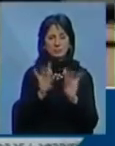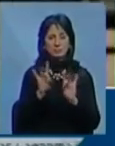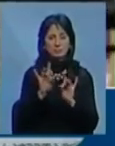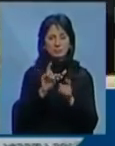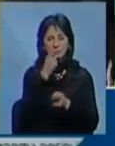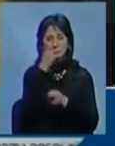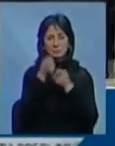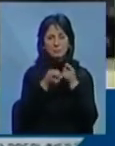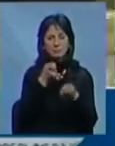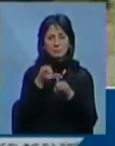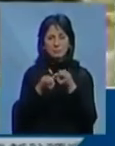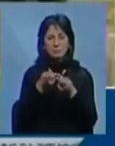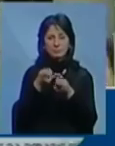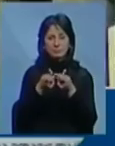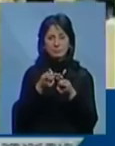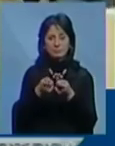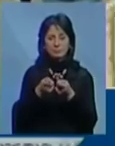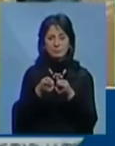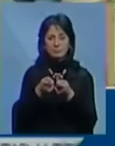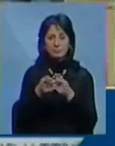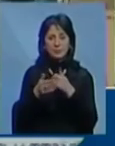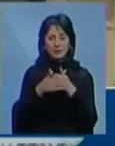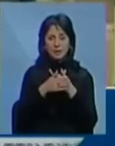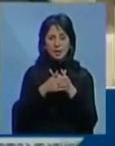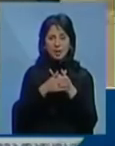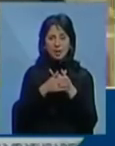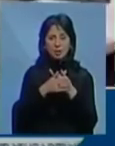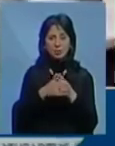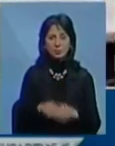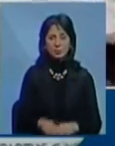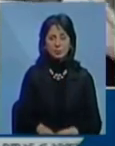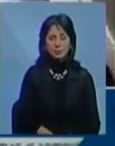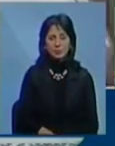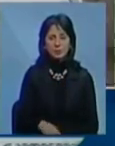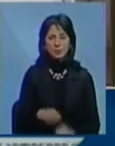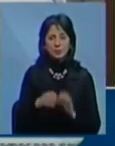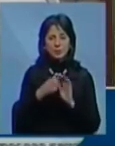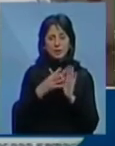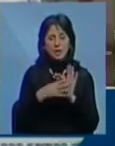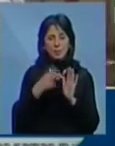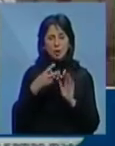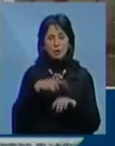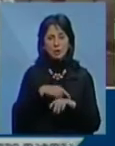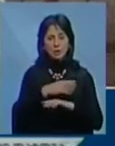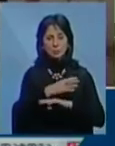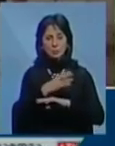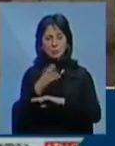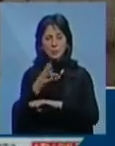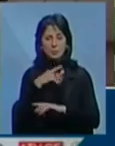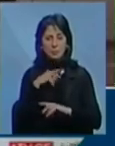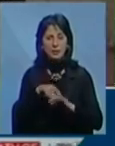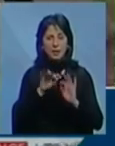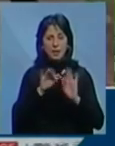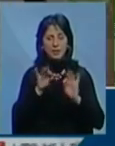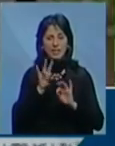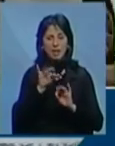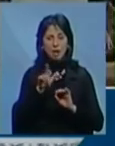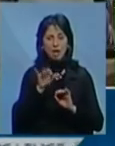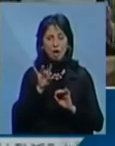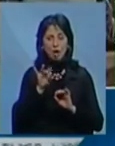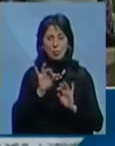სპეცოპერაციის დეტალები უკვე ცნობილი რომელიც დაახლოებით 19:20 საათის განმავლობაში მიმდინარეობდა განცხადებას